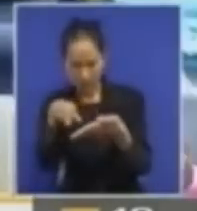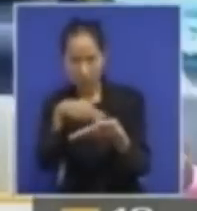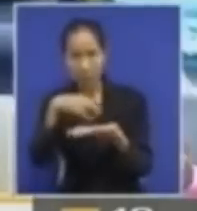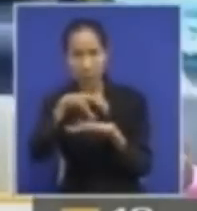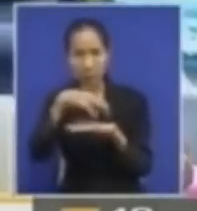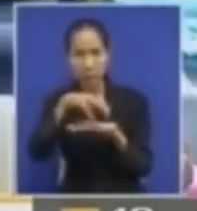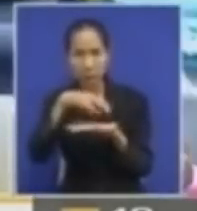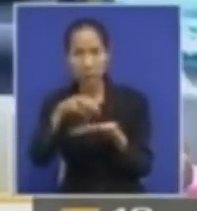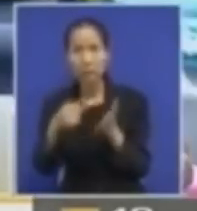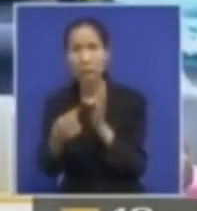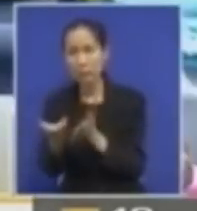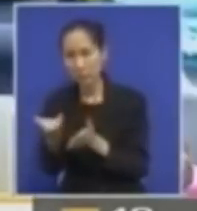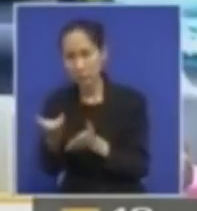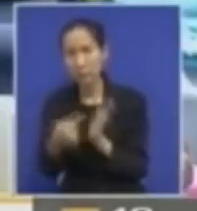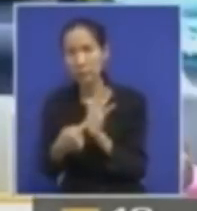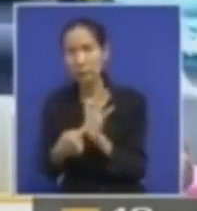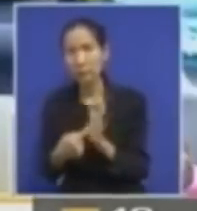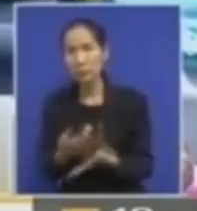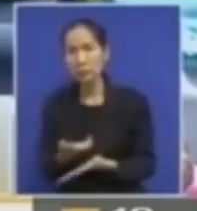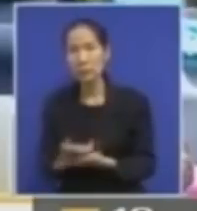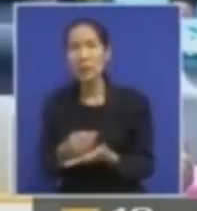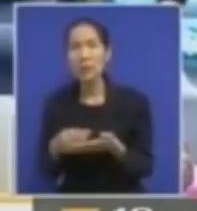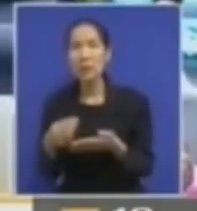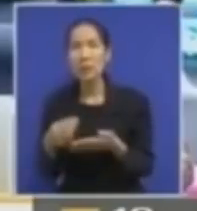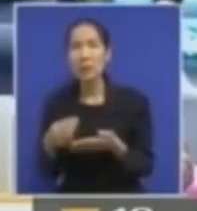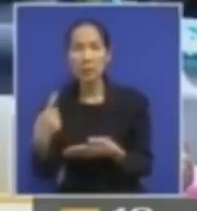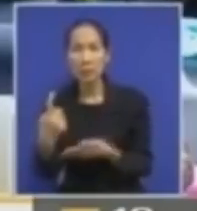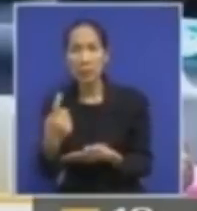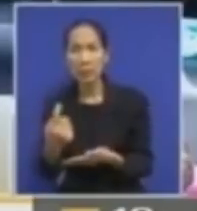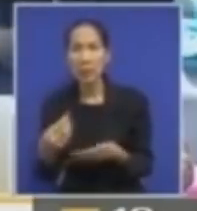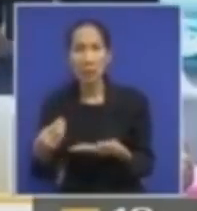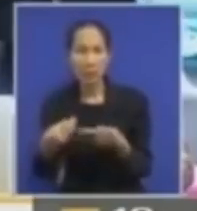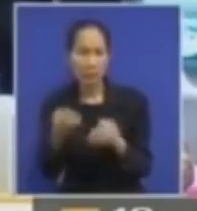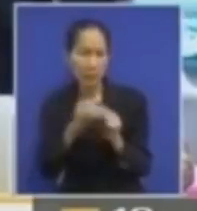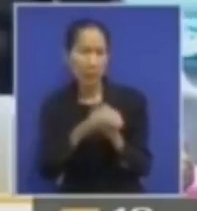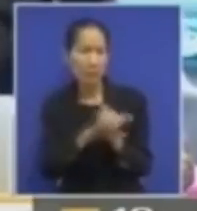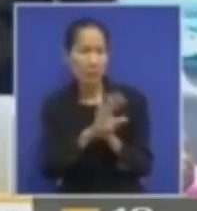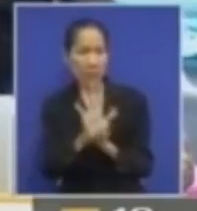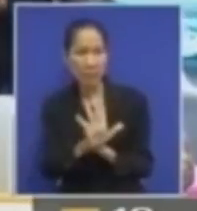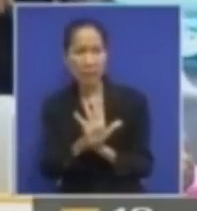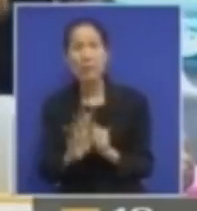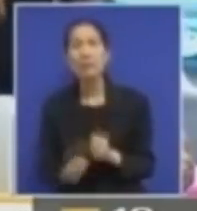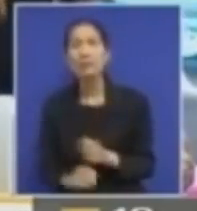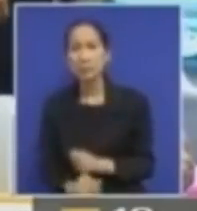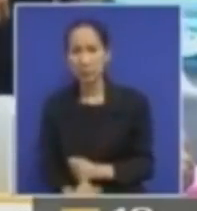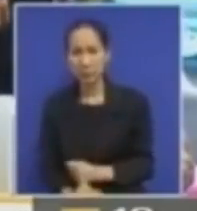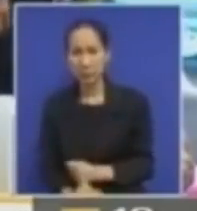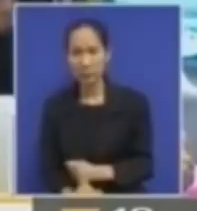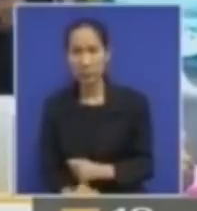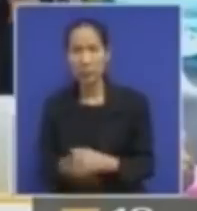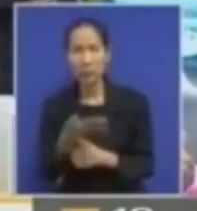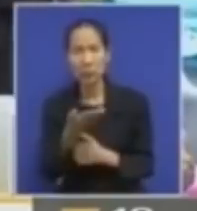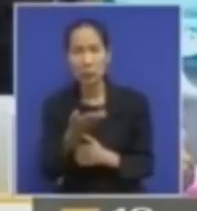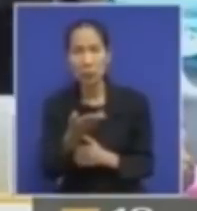เชิญได้หมดครับ เขาเสนอมาอยู่5ข้อครับเขาไม่เห็นเขาร้องขอมาว่